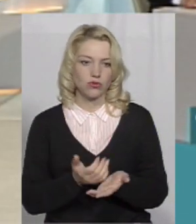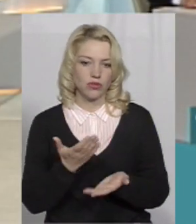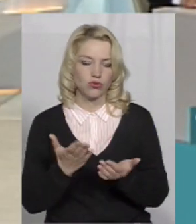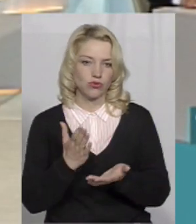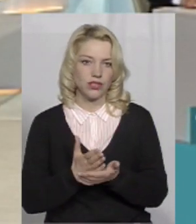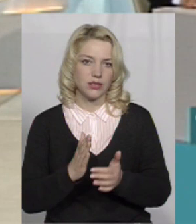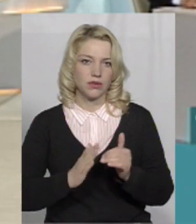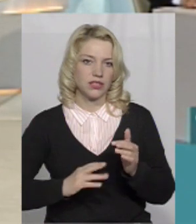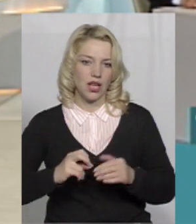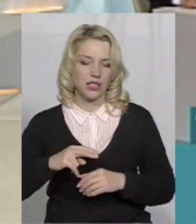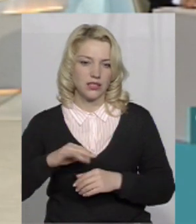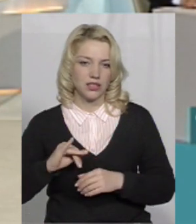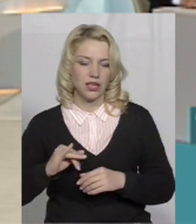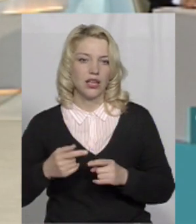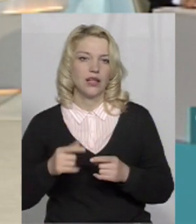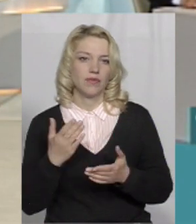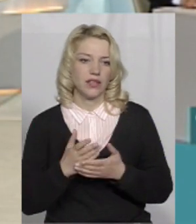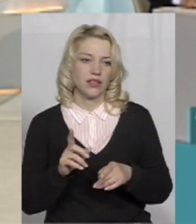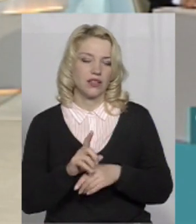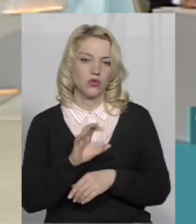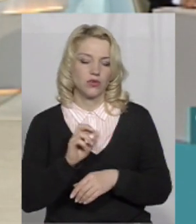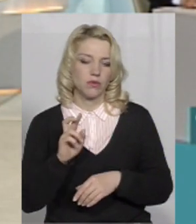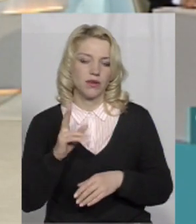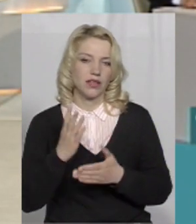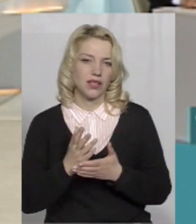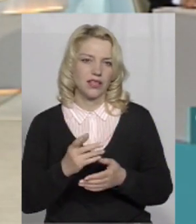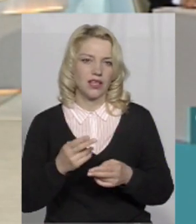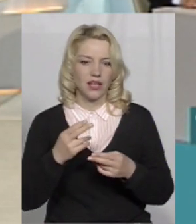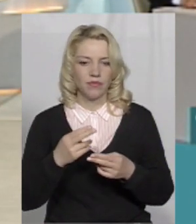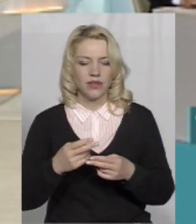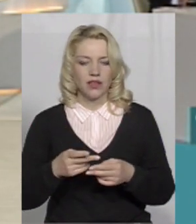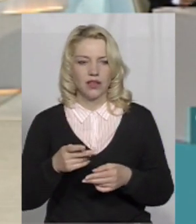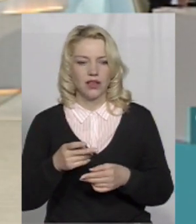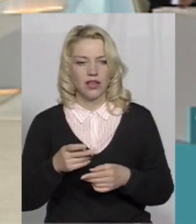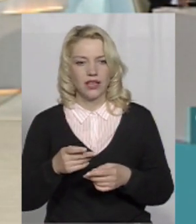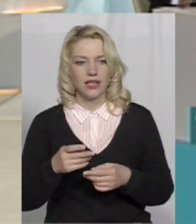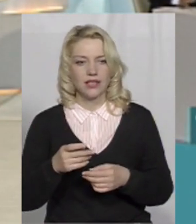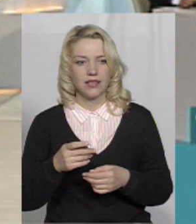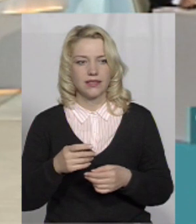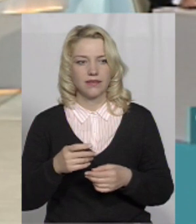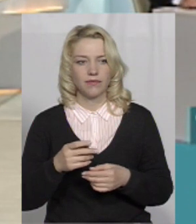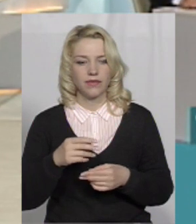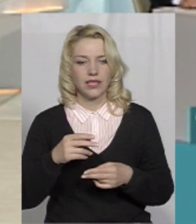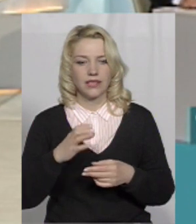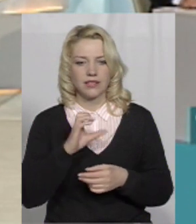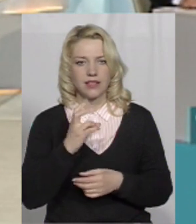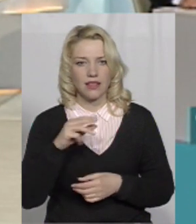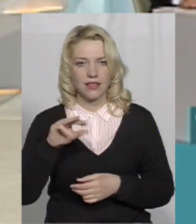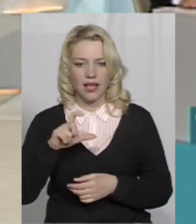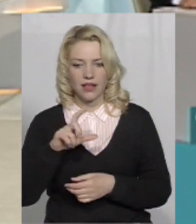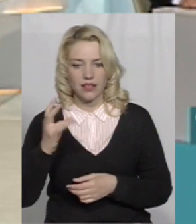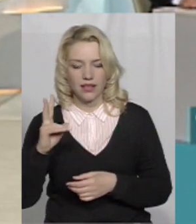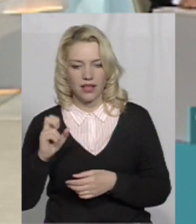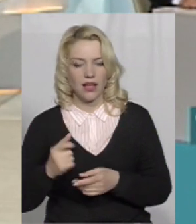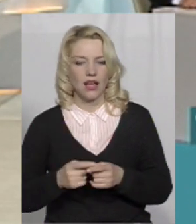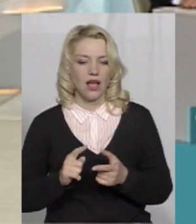спеціалісти, да, є такі навіть ОСББ, які мають там і сантехніка, і електрика. Ну, відповідно, або укладати договір